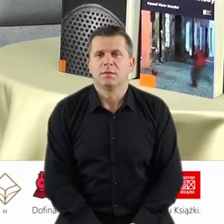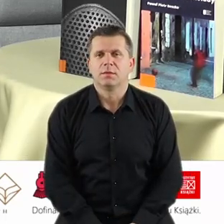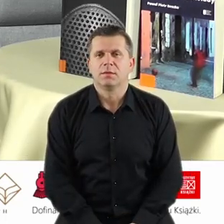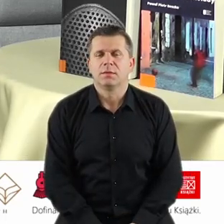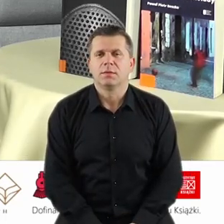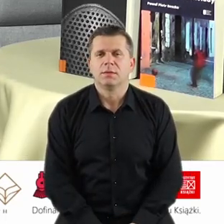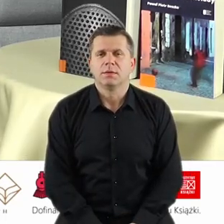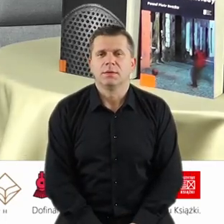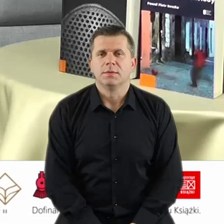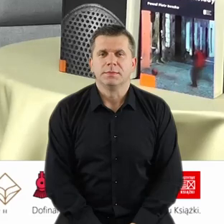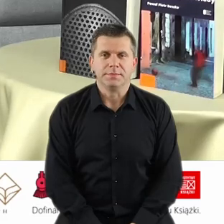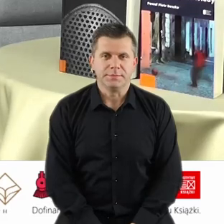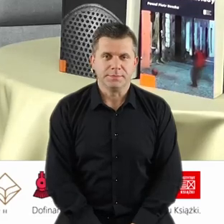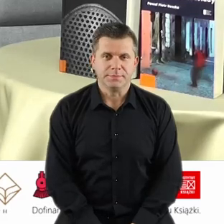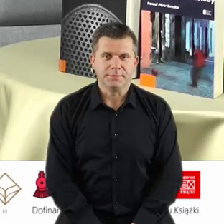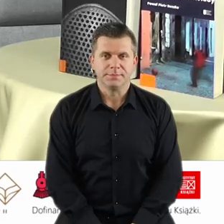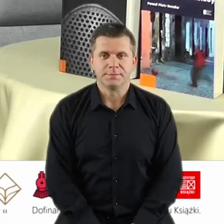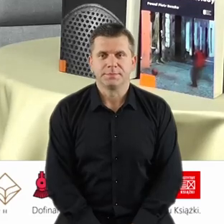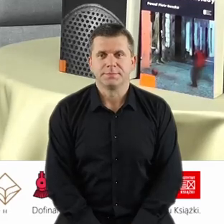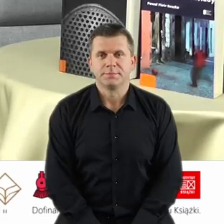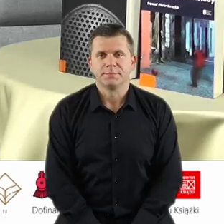która